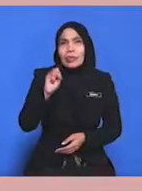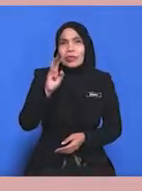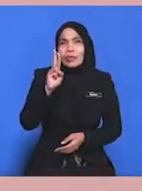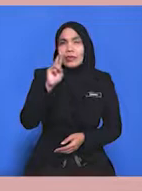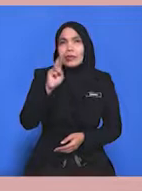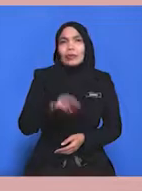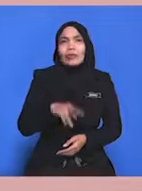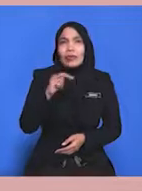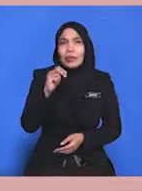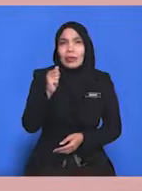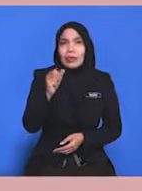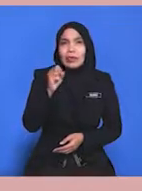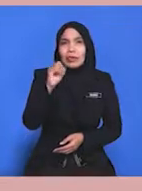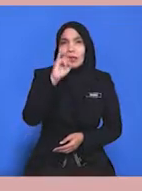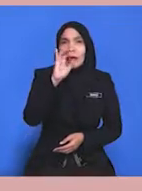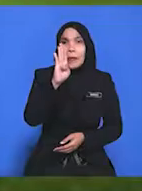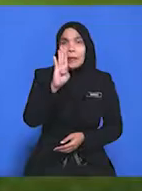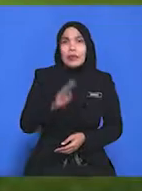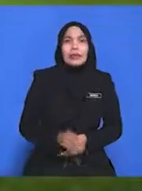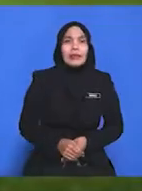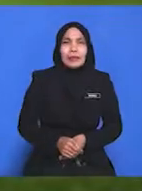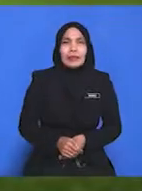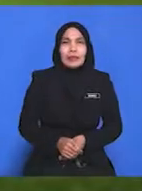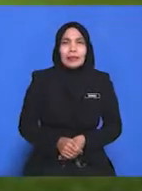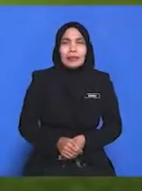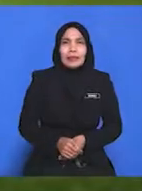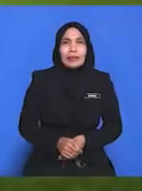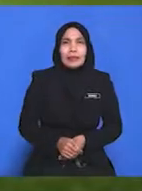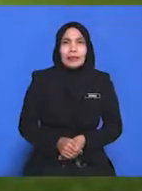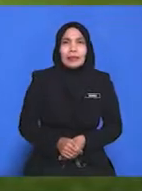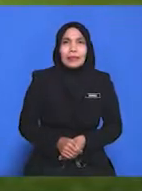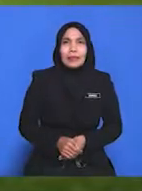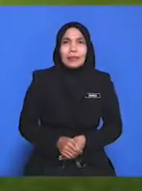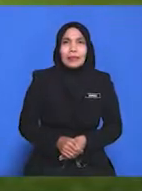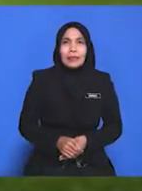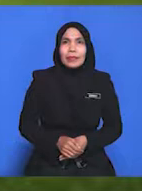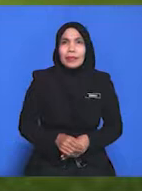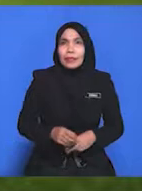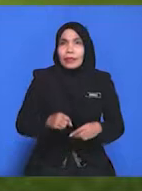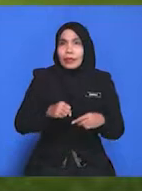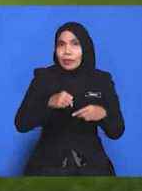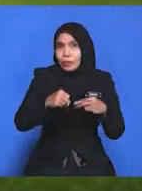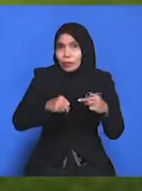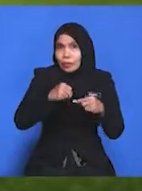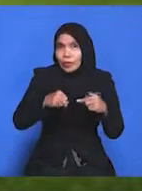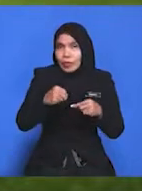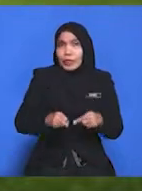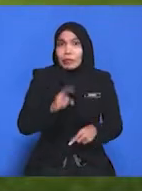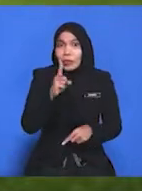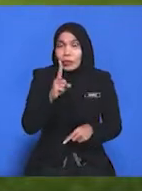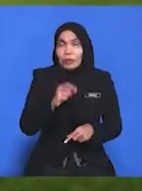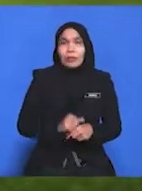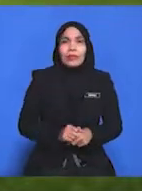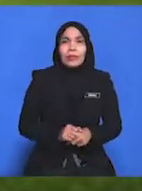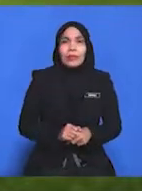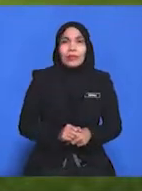tenggelam. Sebagai contoh, kalau di pusingan pertama kita bertemu dengan pasukan yang lemah, kemungkinan besar kita